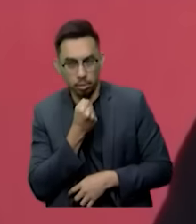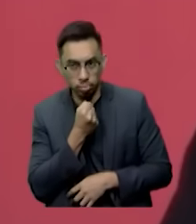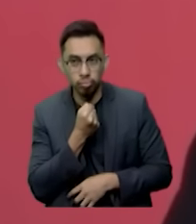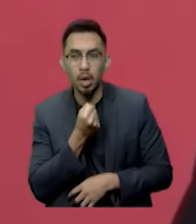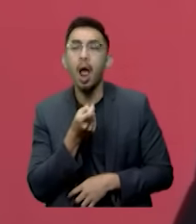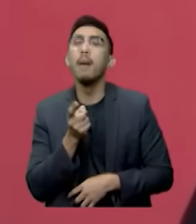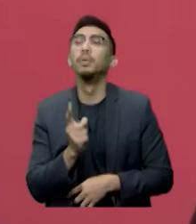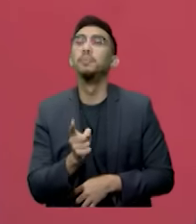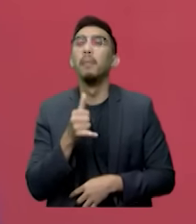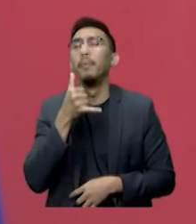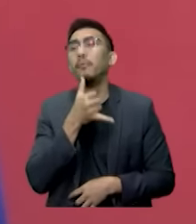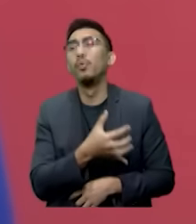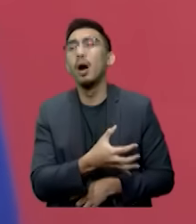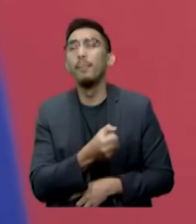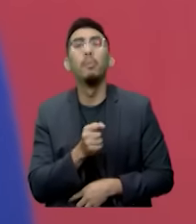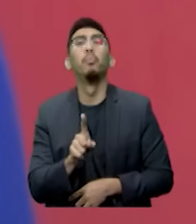Untuk sehari-hari saja.